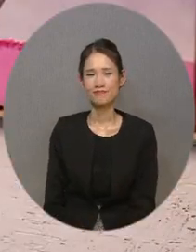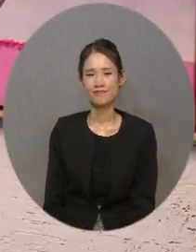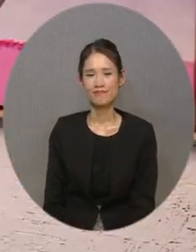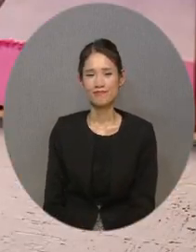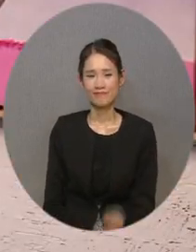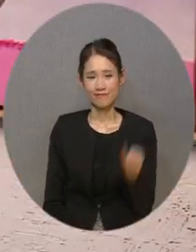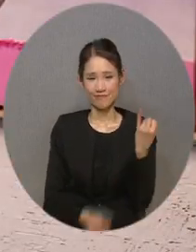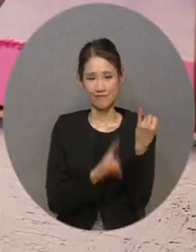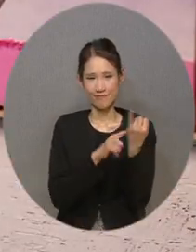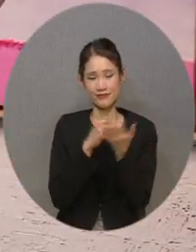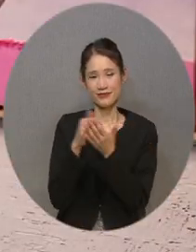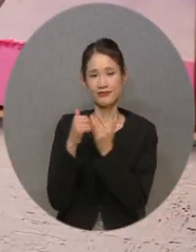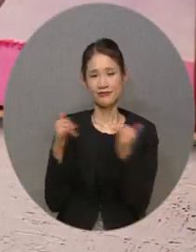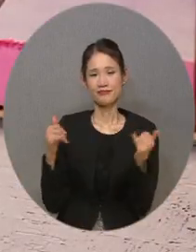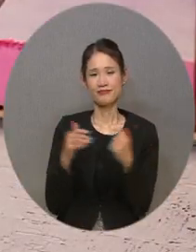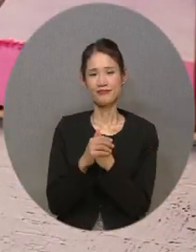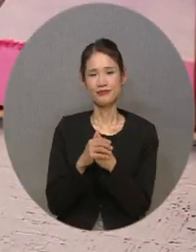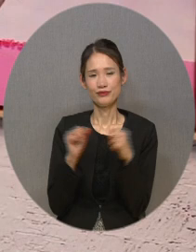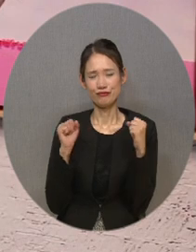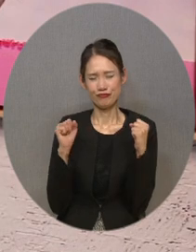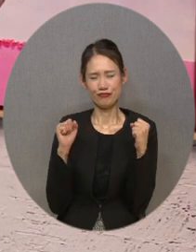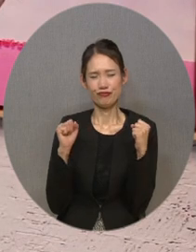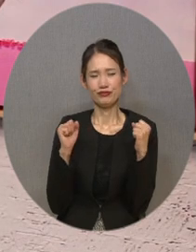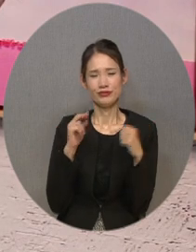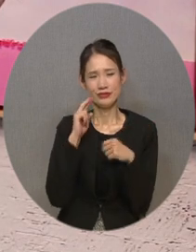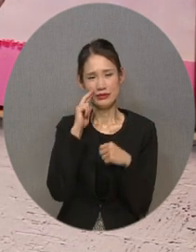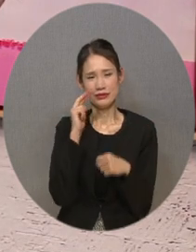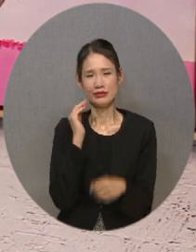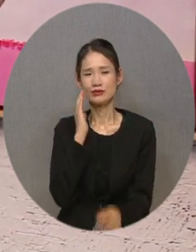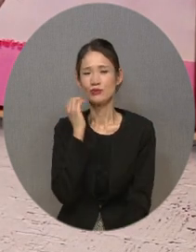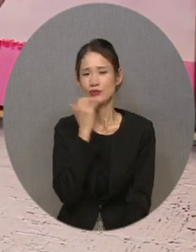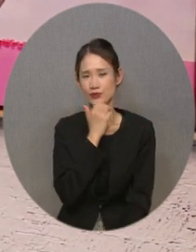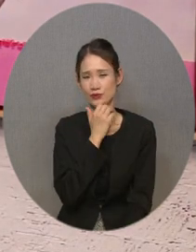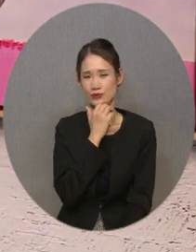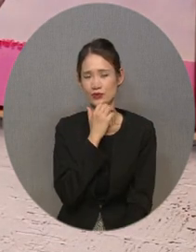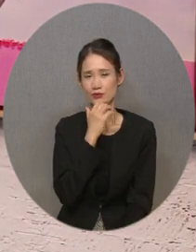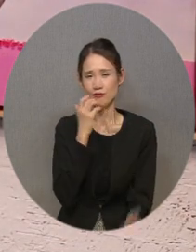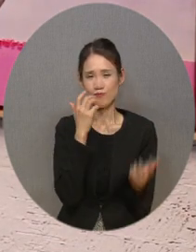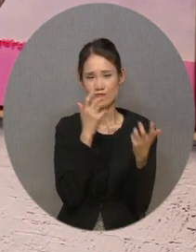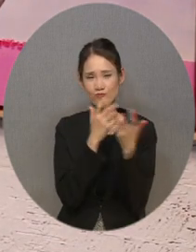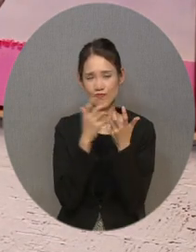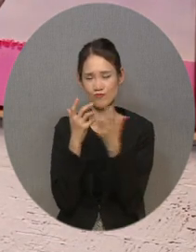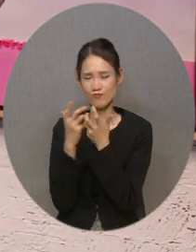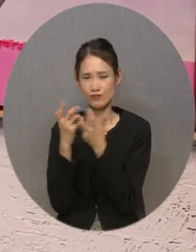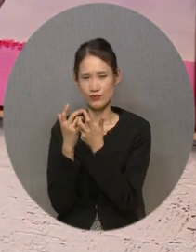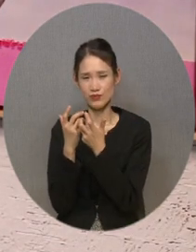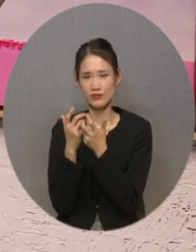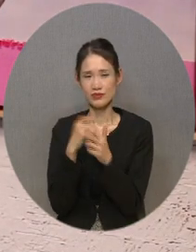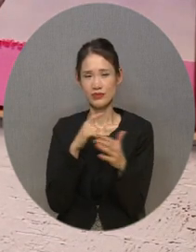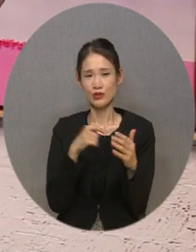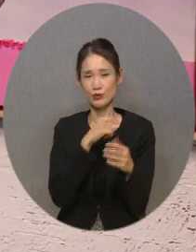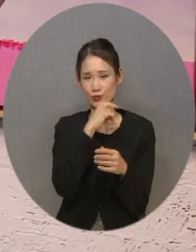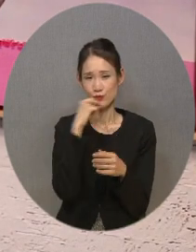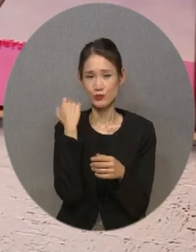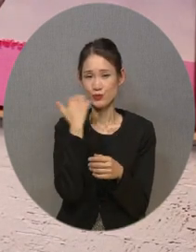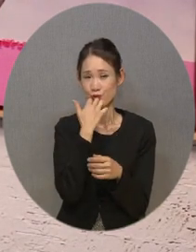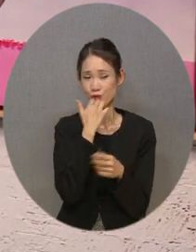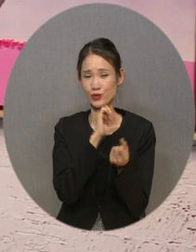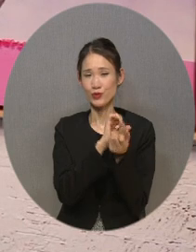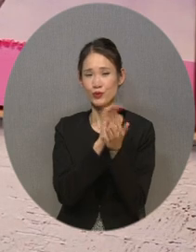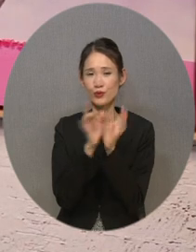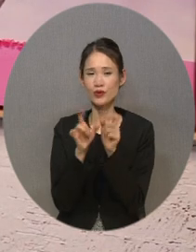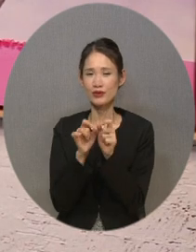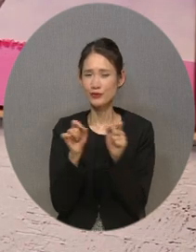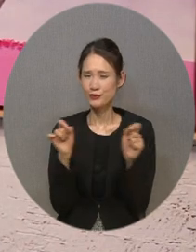정혜진 작가의 동백꽃은 추운 겨울 진한 녹색의 무성한 잎들 사이에서 피어낸 붉은 꽃처럼 긴 시간